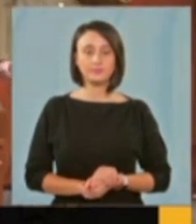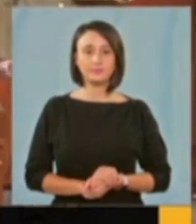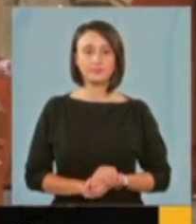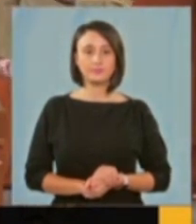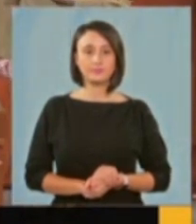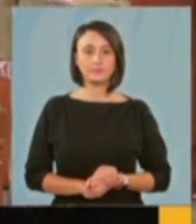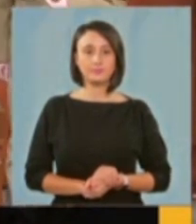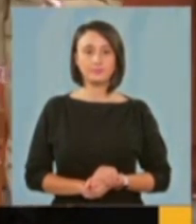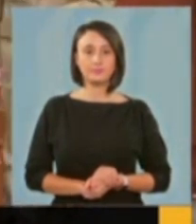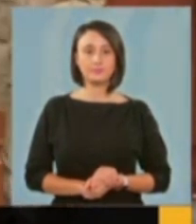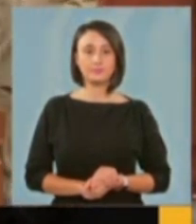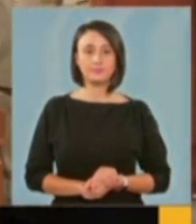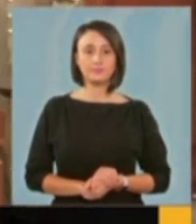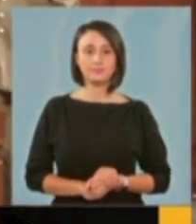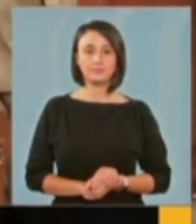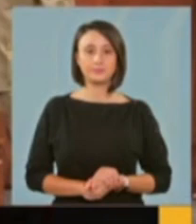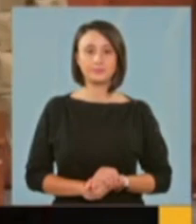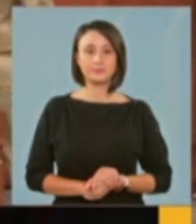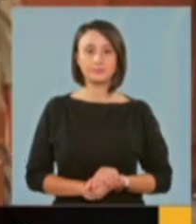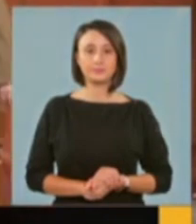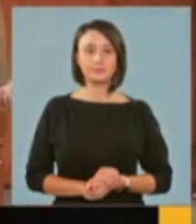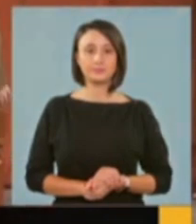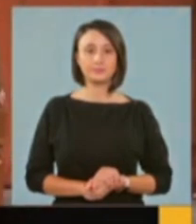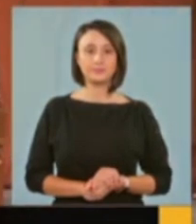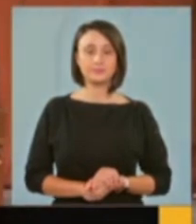Mulțumim, vă rugăm să luați loc.